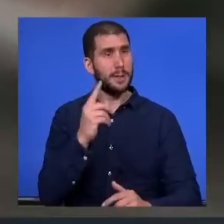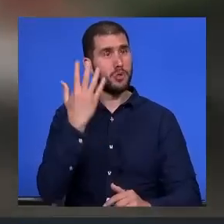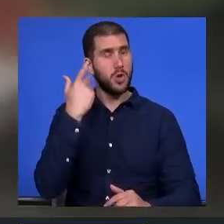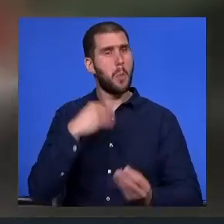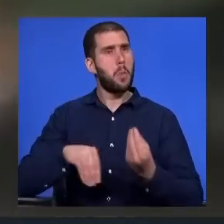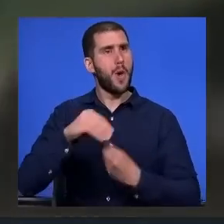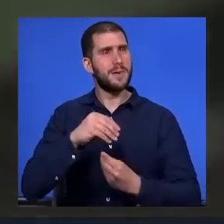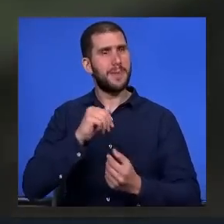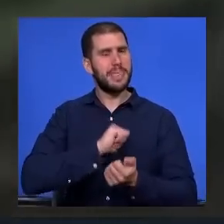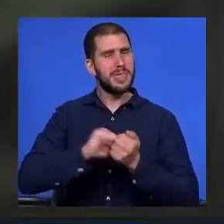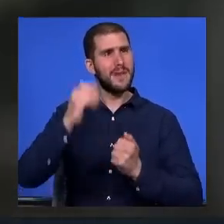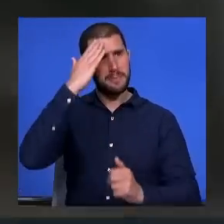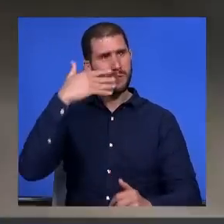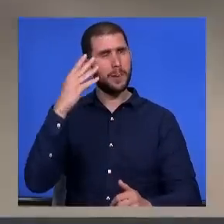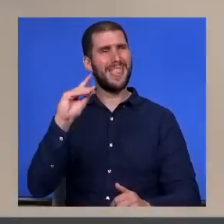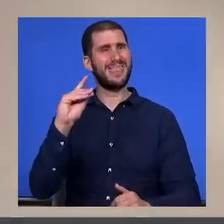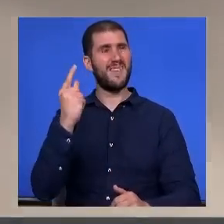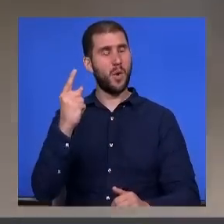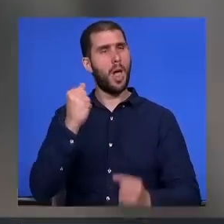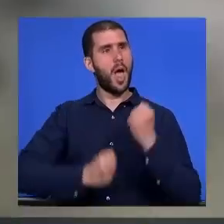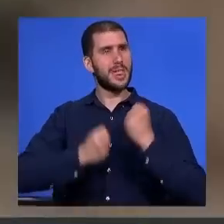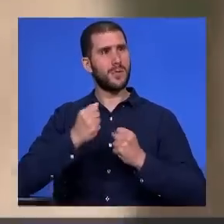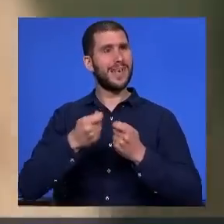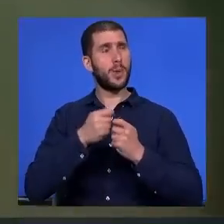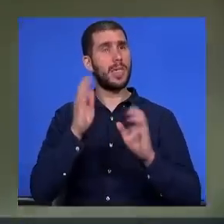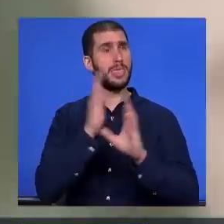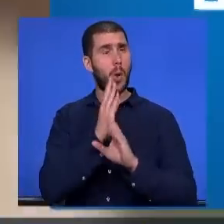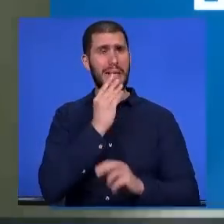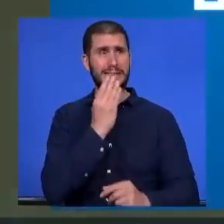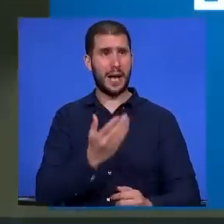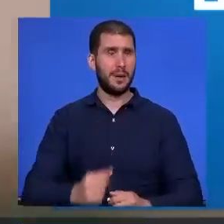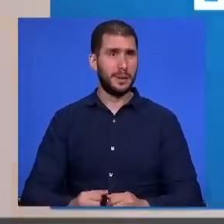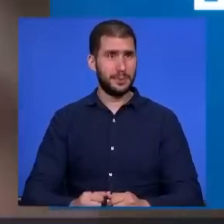מעורבים בטבח המפורסם בדרפור, להתקפות של ארגוני טרור על ישראל.